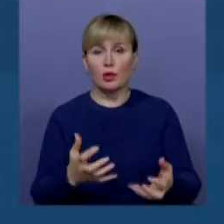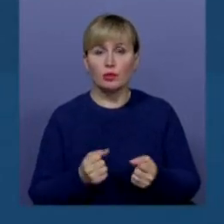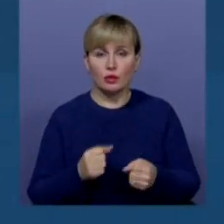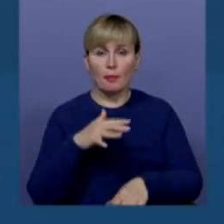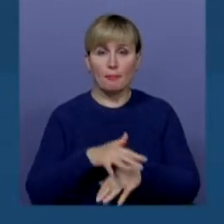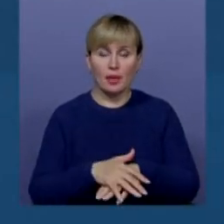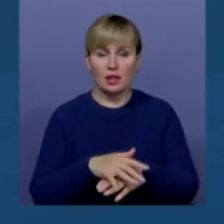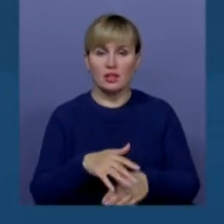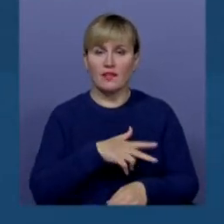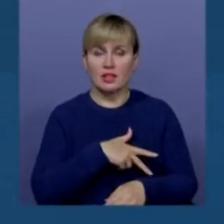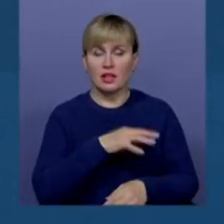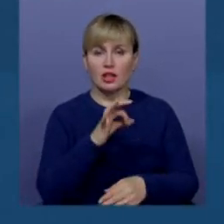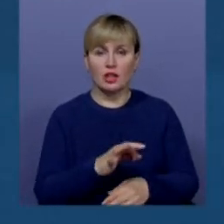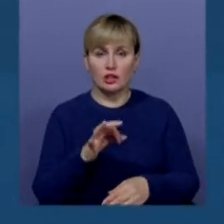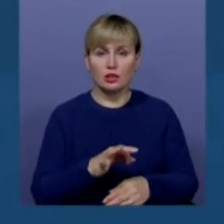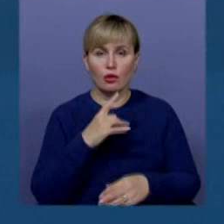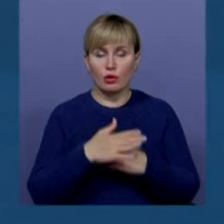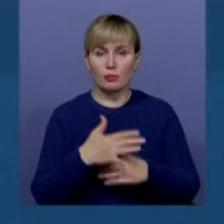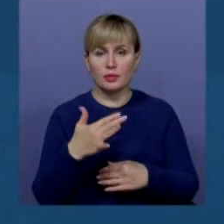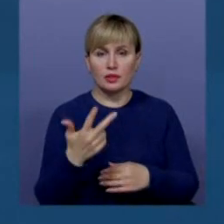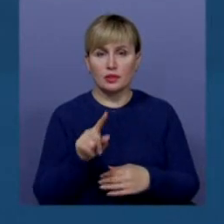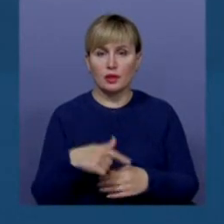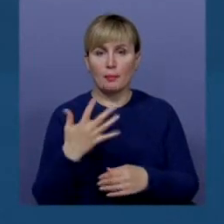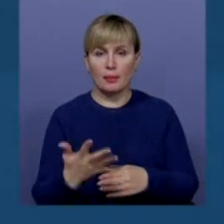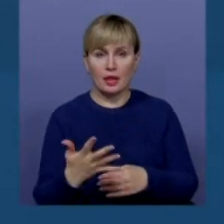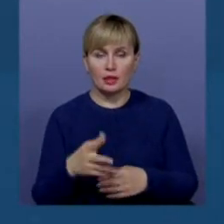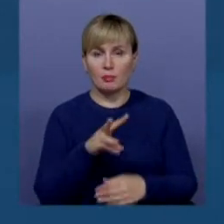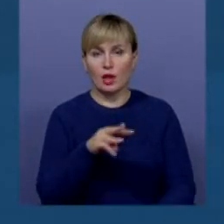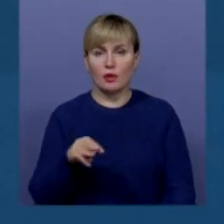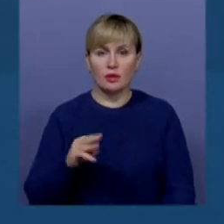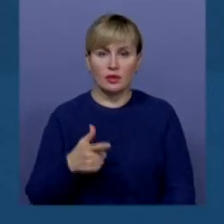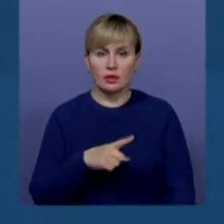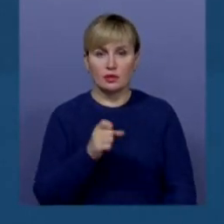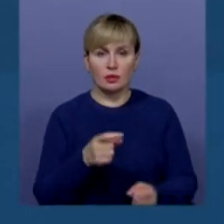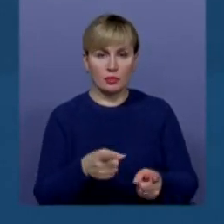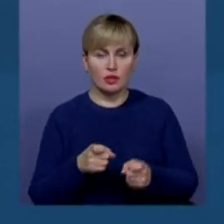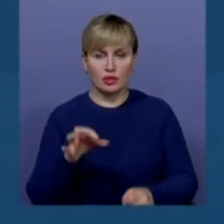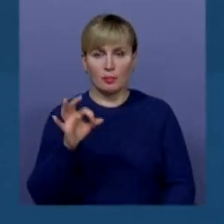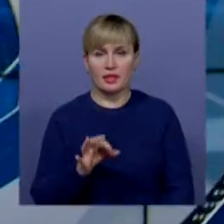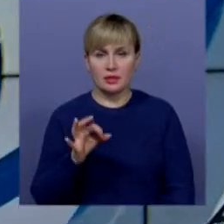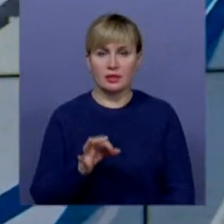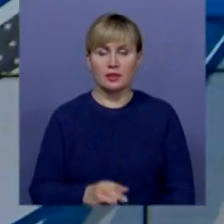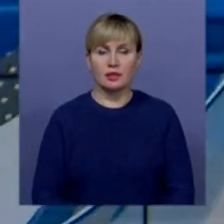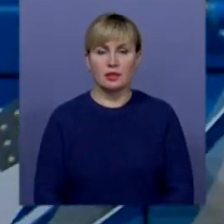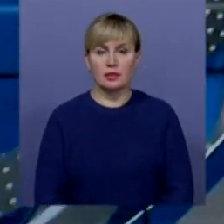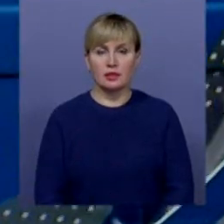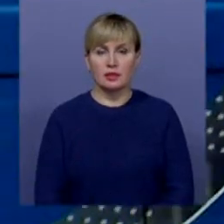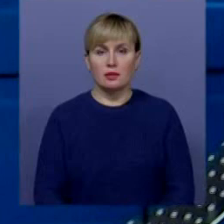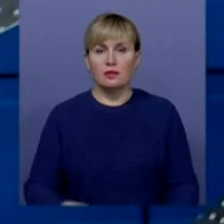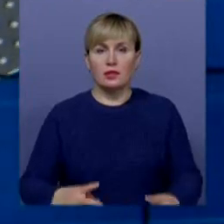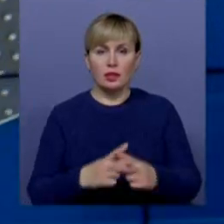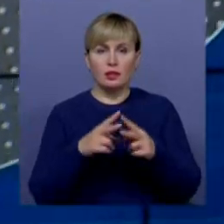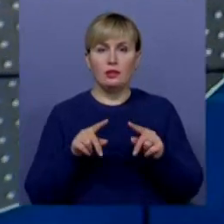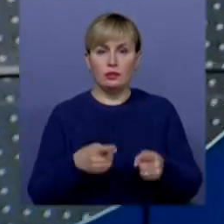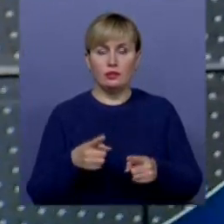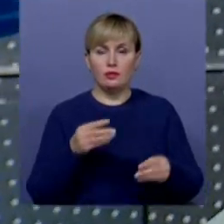получившего банковское вознаграждение в размере 53,5 миллионов тенге за привлечение депозита. В столице